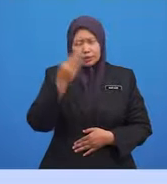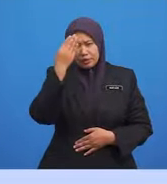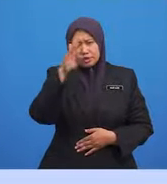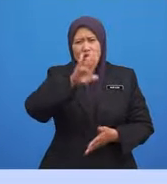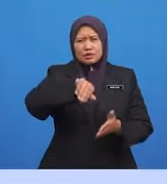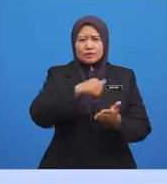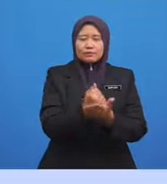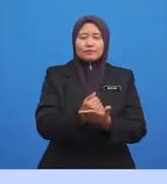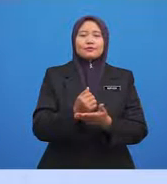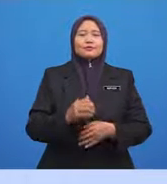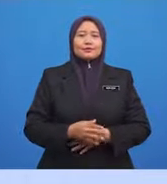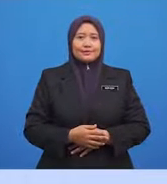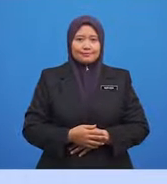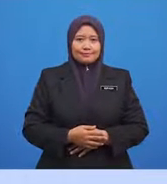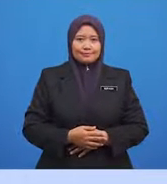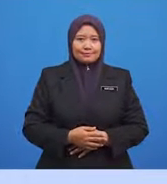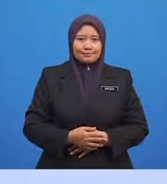semua. Baiklah.